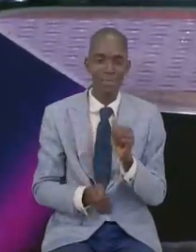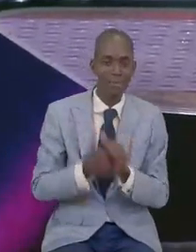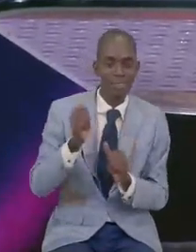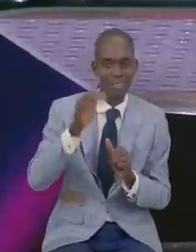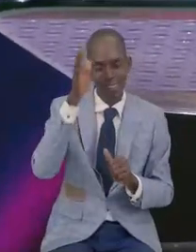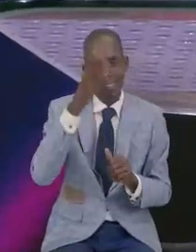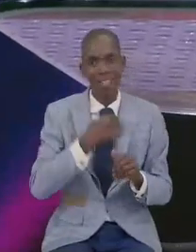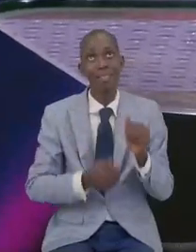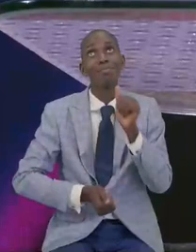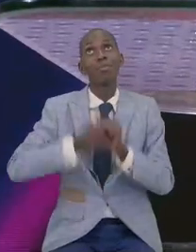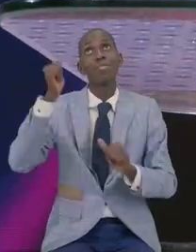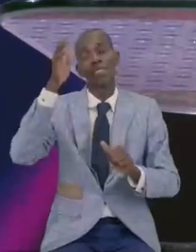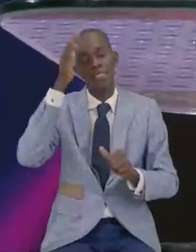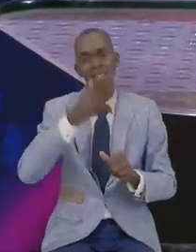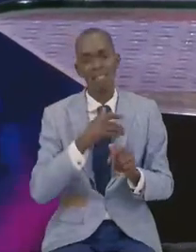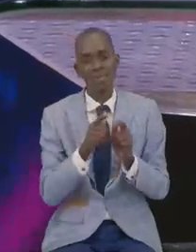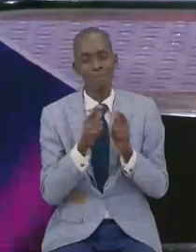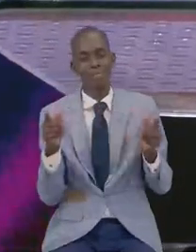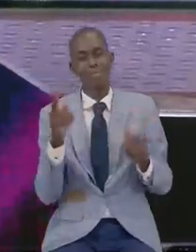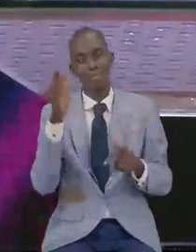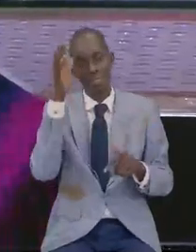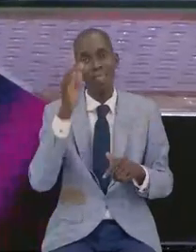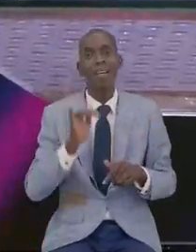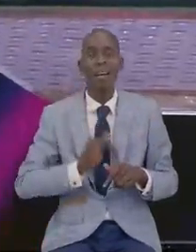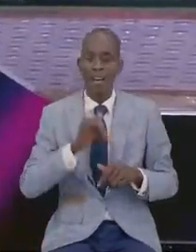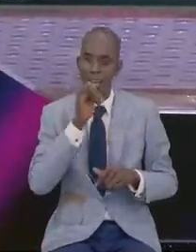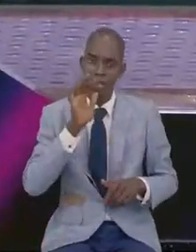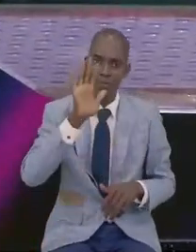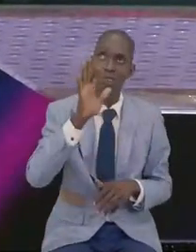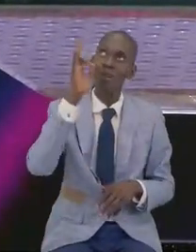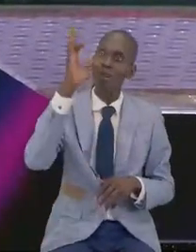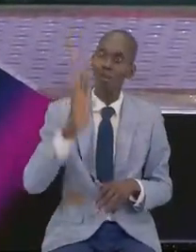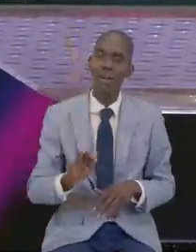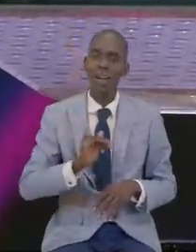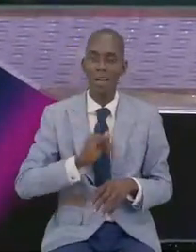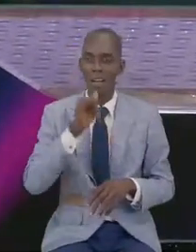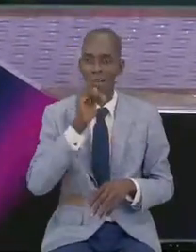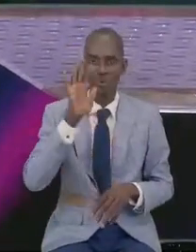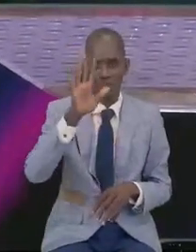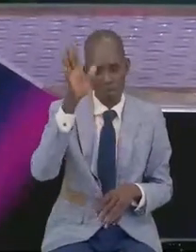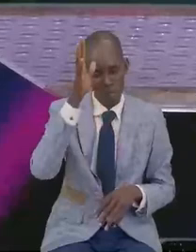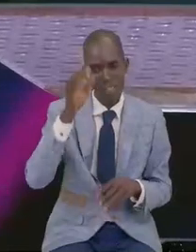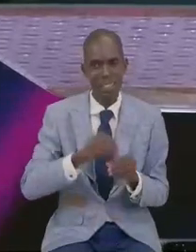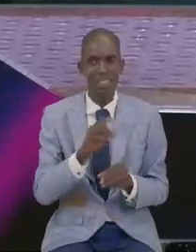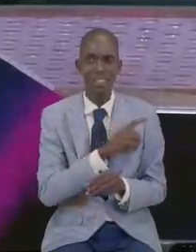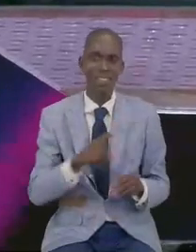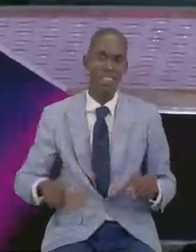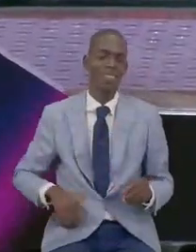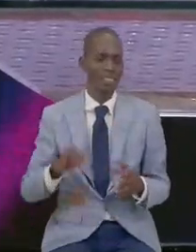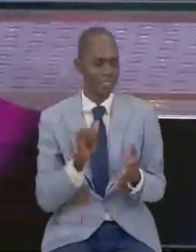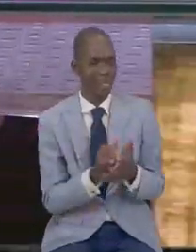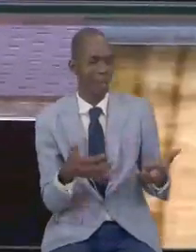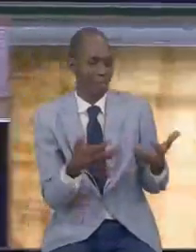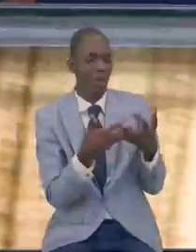Il y a un grand-papa, il y a un petit-papa. Ce sont ceux-là. Je suis votre pasteur. Je suis votre père dans le Seigneur. C'est l'Écriture, ça. C'est la